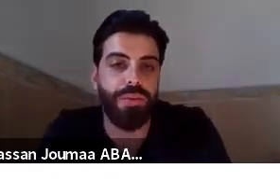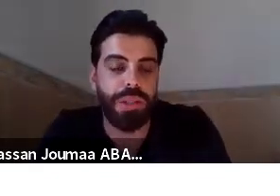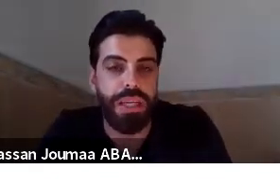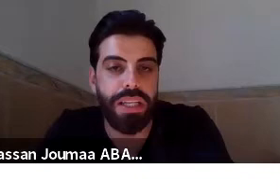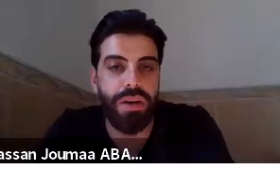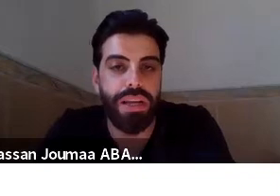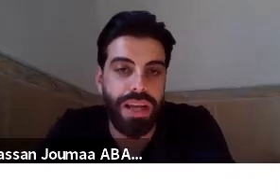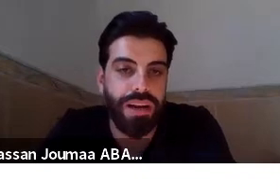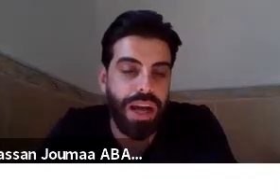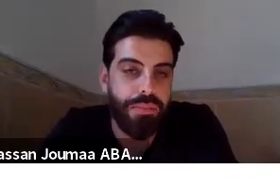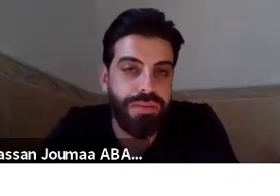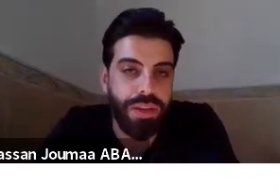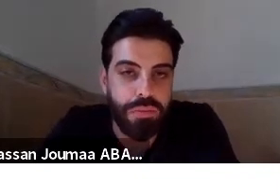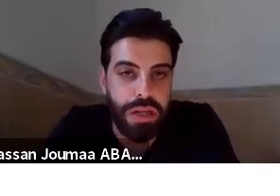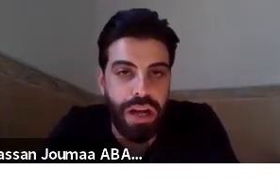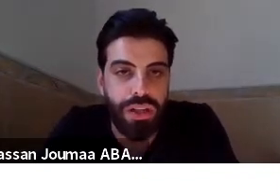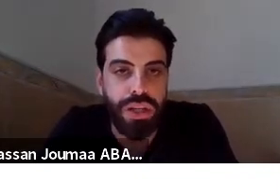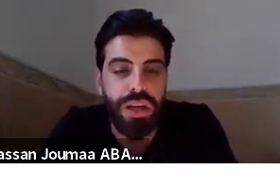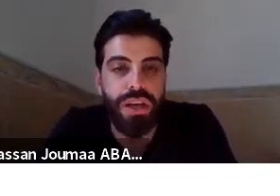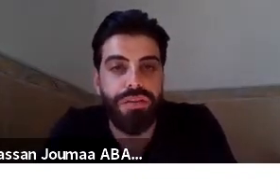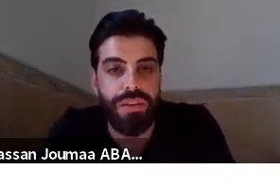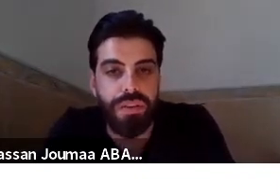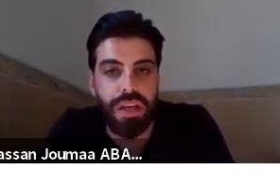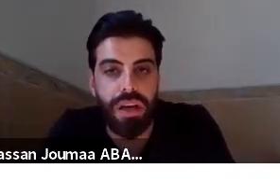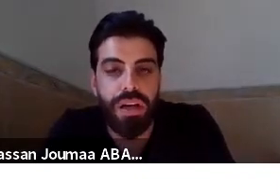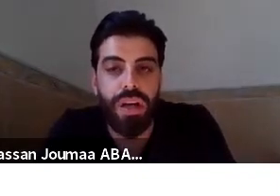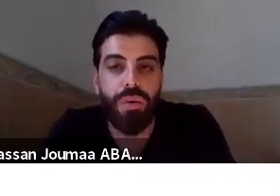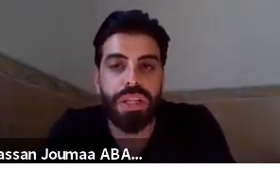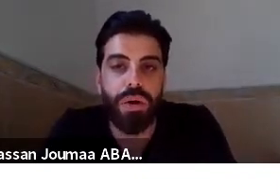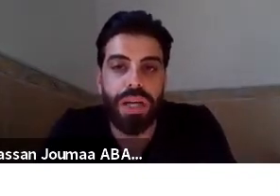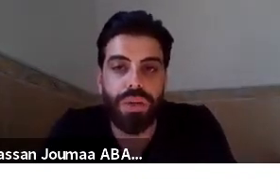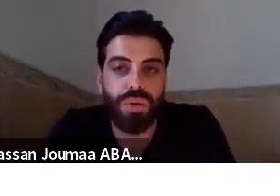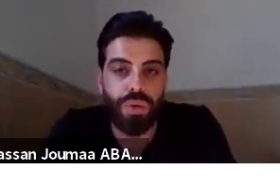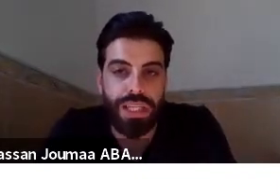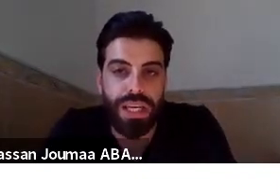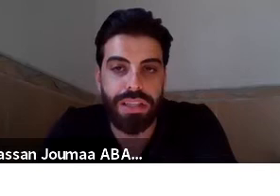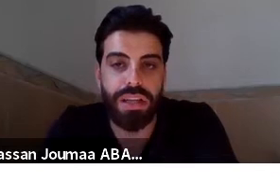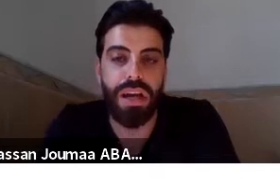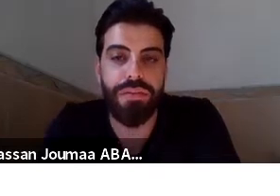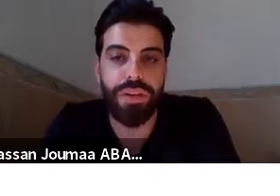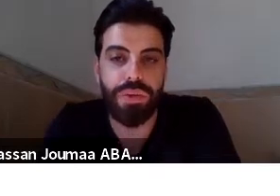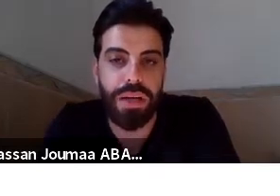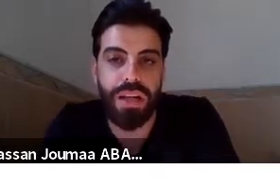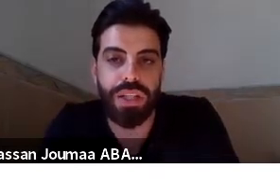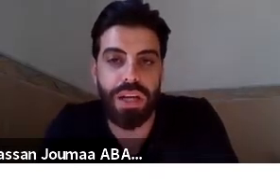العام 2008 إلى العام 2018 في أفريقيا، وندوات الرجوليات